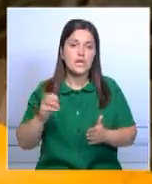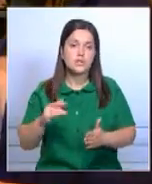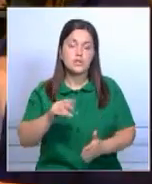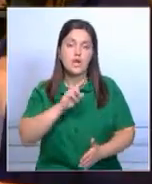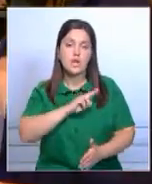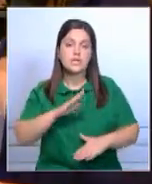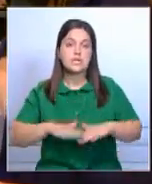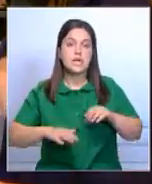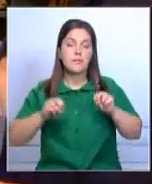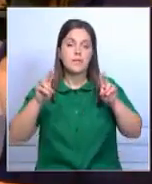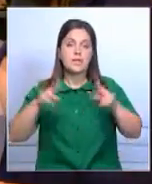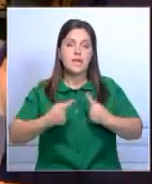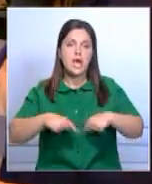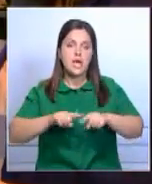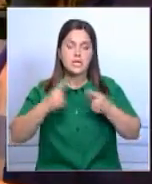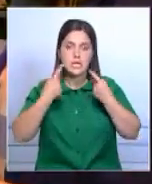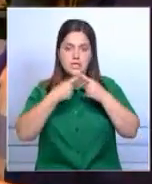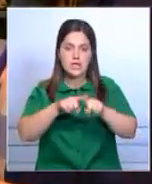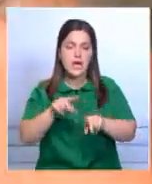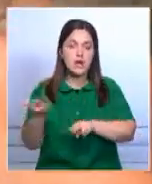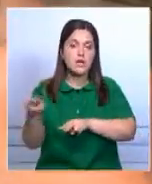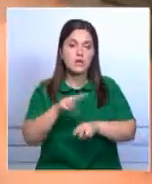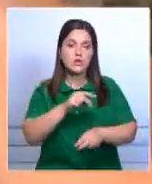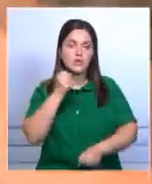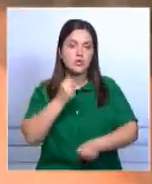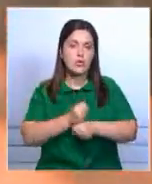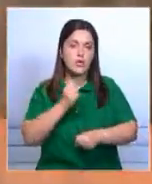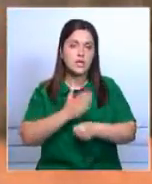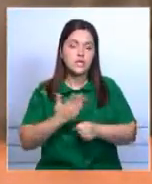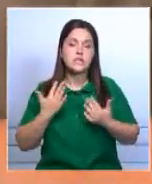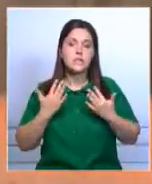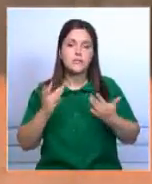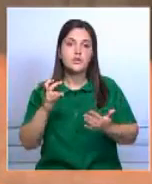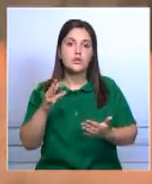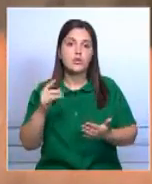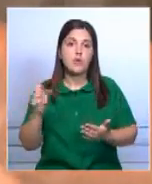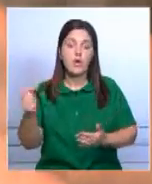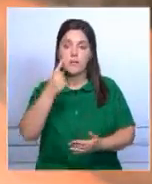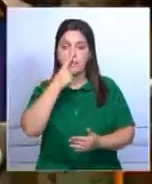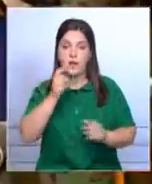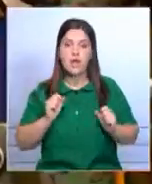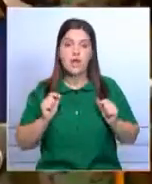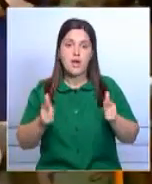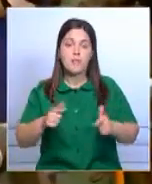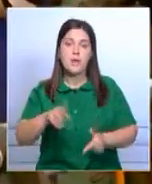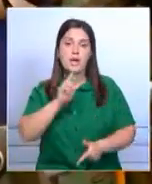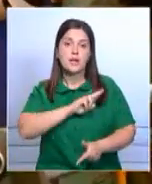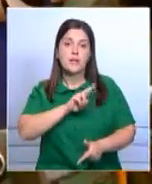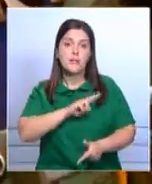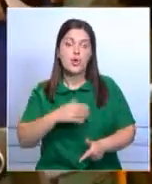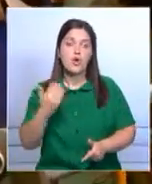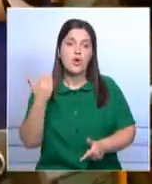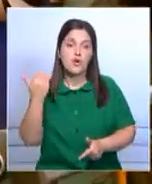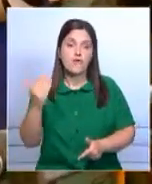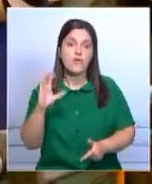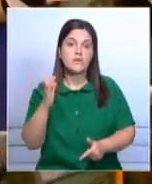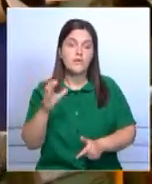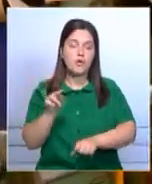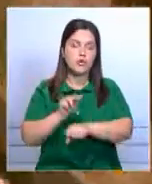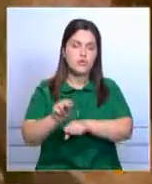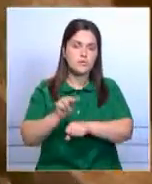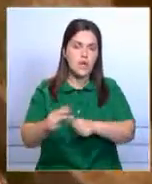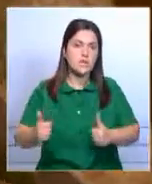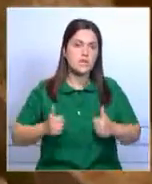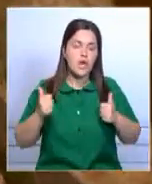должности специалиста отдела технического контроля. Самый строгий спрос с невестки, которая тоже трудится здесь. Ее свекровь старается научить всему,